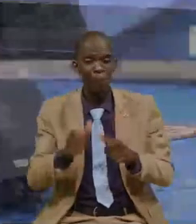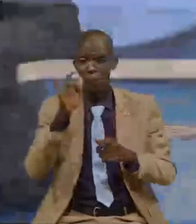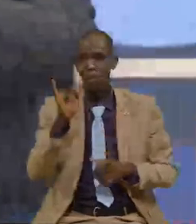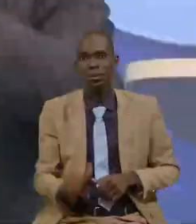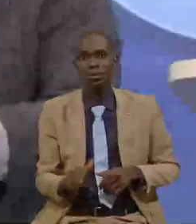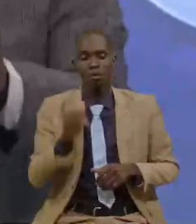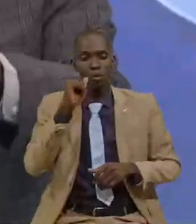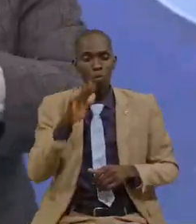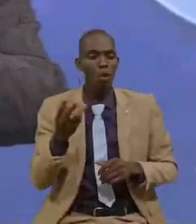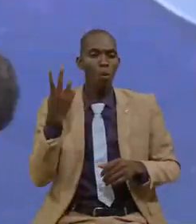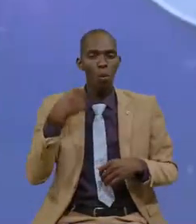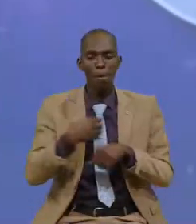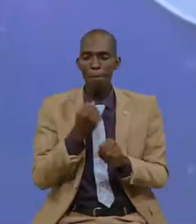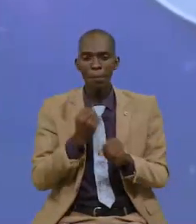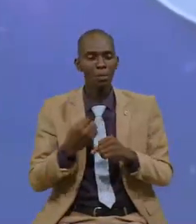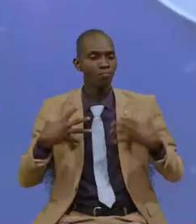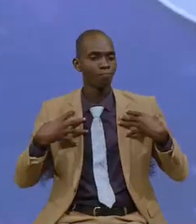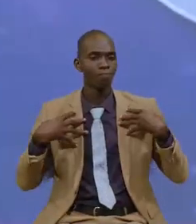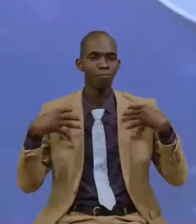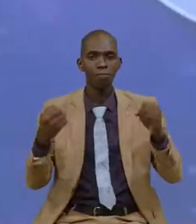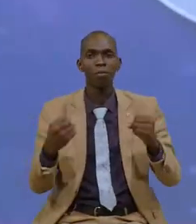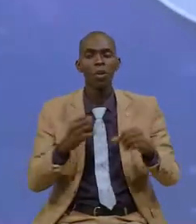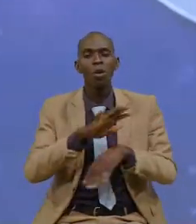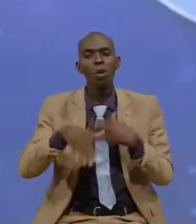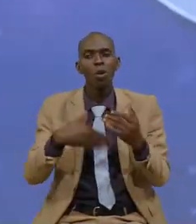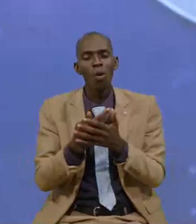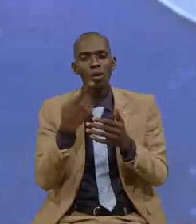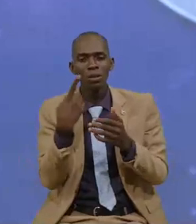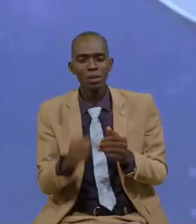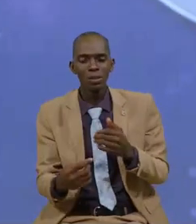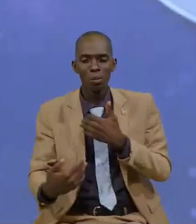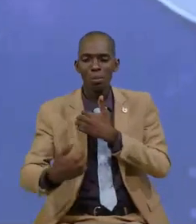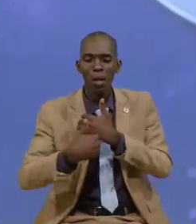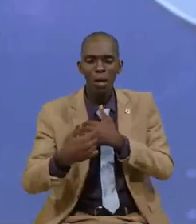À l'instant, elle se redressa